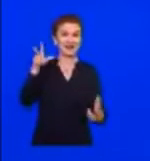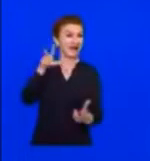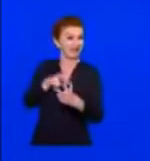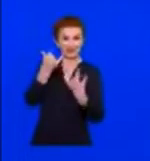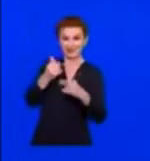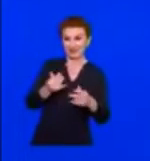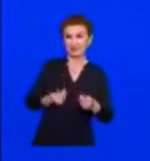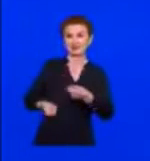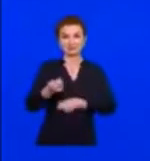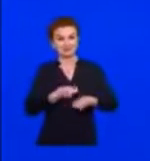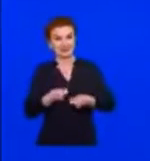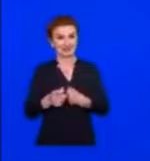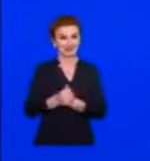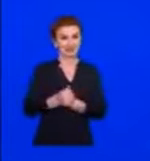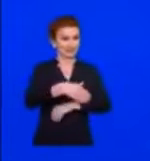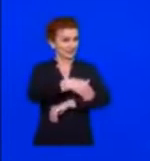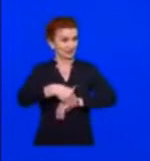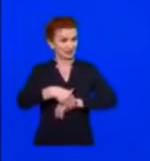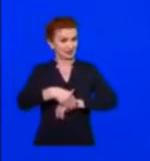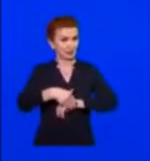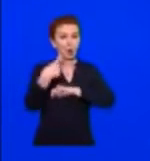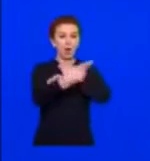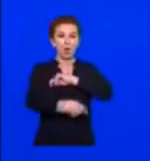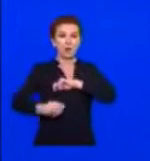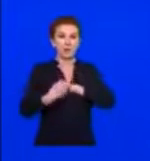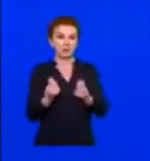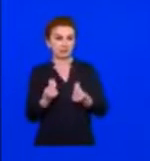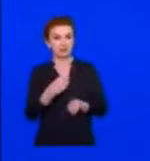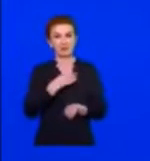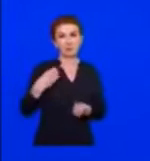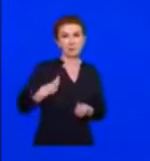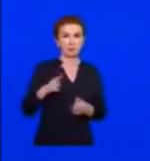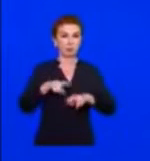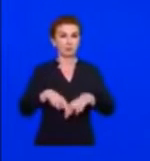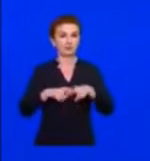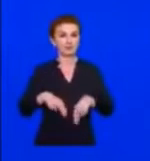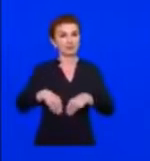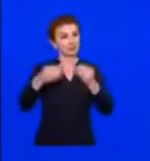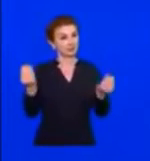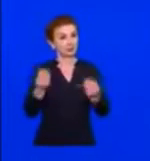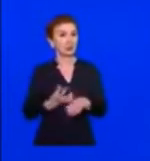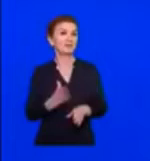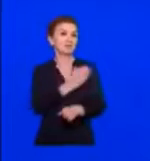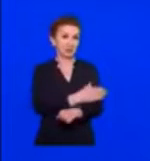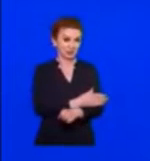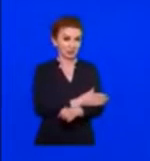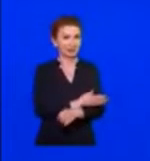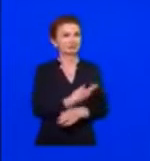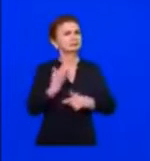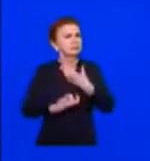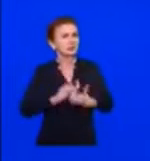polskiej gospodarki. Tarcza finansowa Polskiego Funduszu Rozwoju, wcześniejsze działania w ramach tarczy antykryzysowej